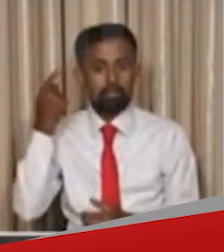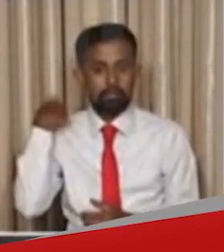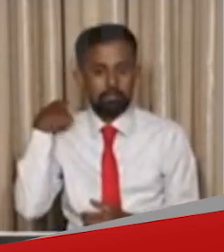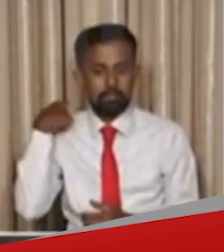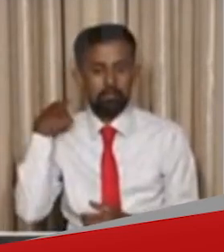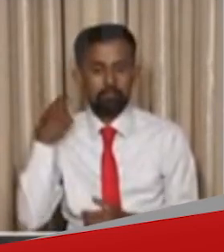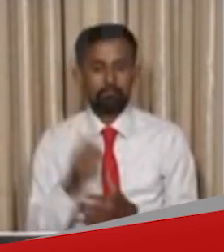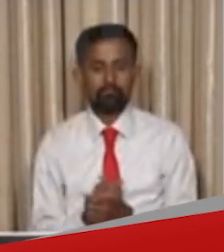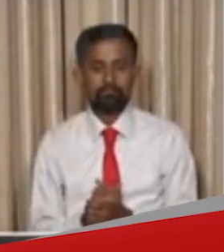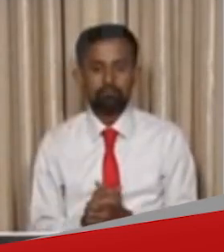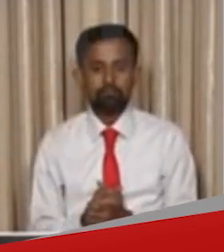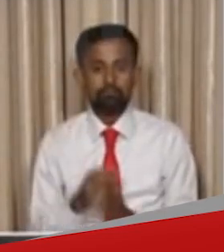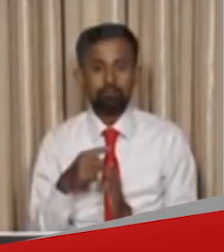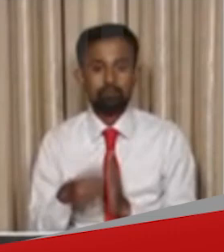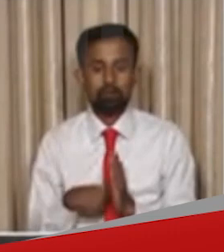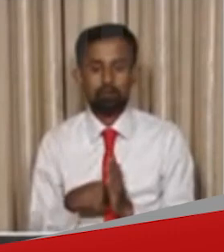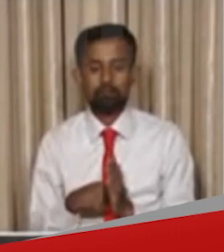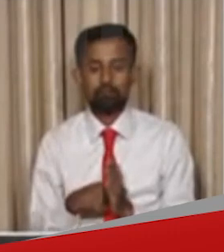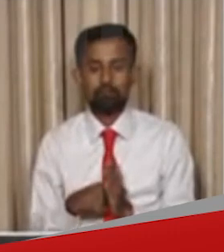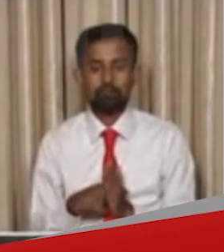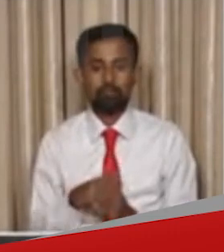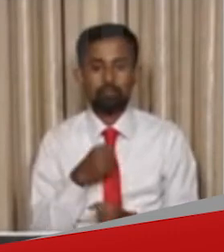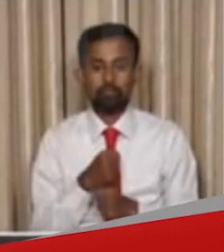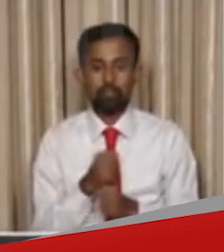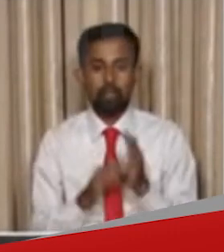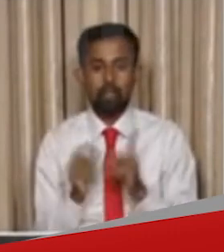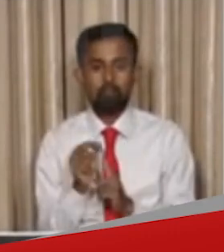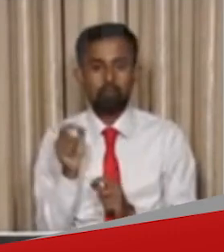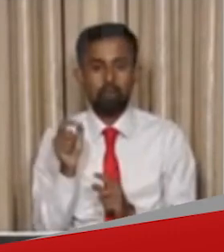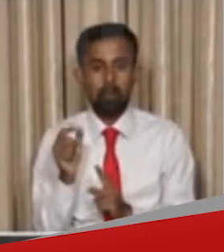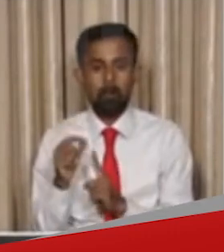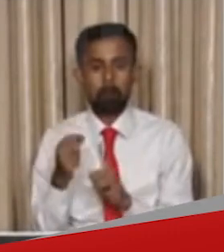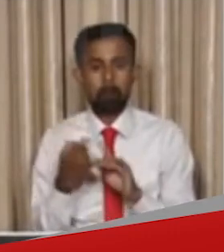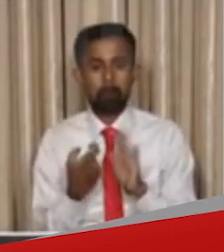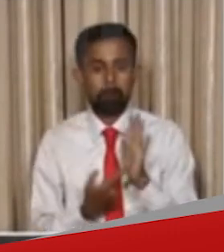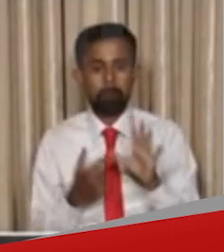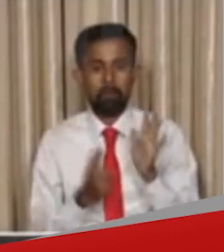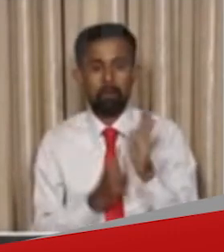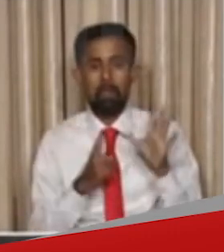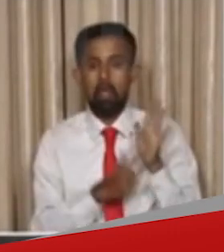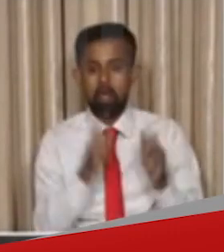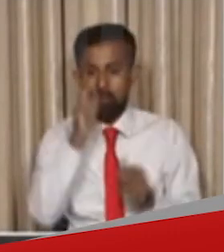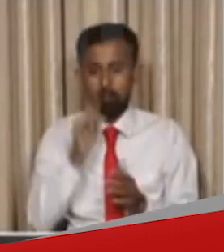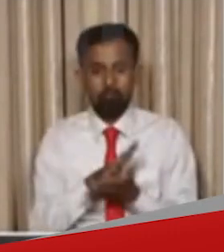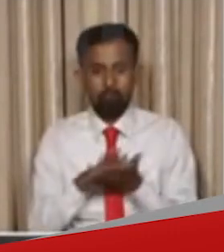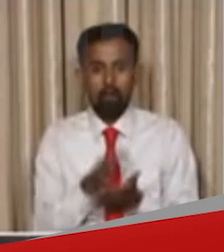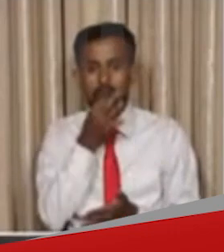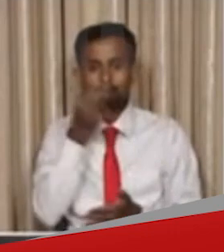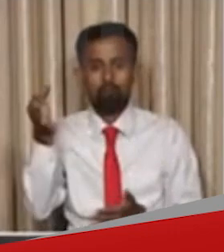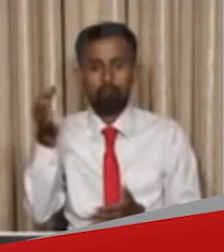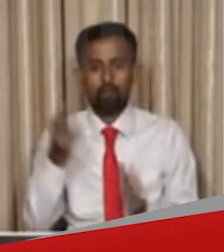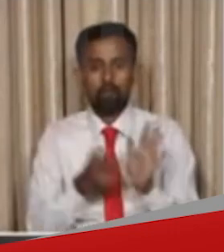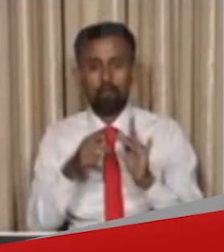දැන් මේ රටේ ප්‍රබල රාජ්‍ය අමාත්‍යවරයෙක් ප්‍රේමලාල් ජයසේකර පැහැදිලිවම චෝදනා කරනවා